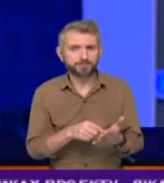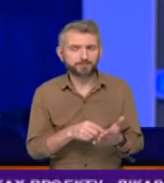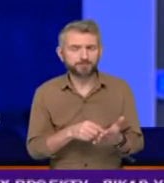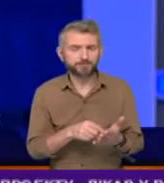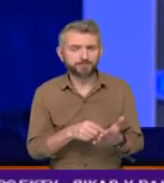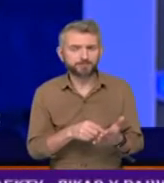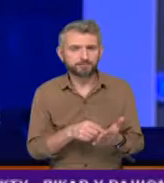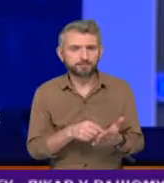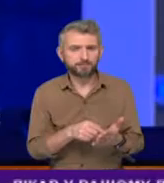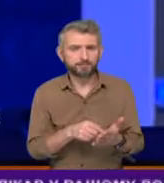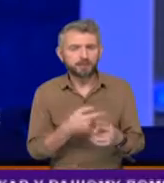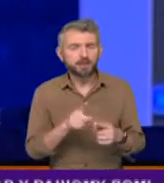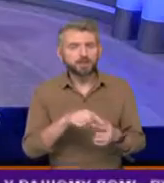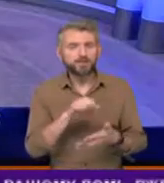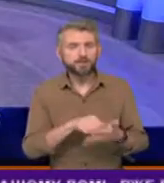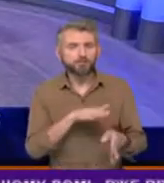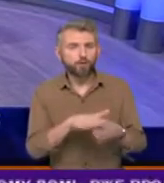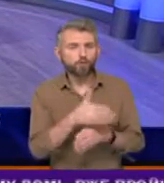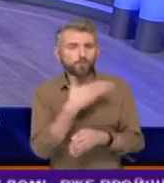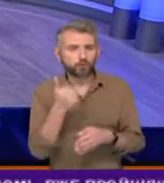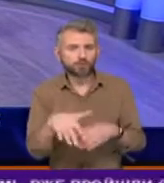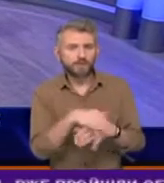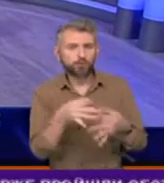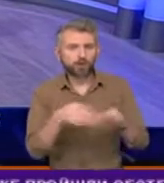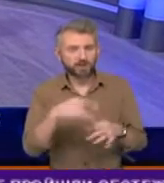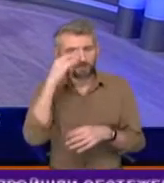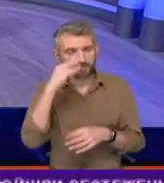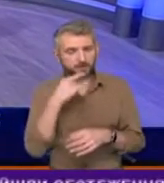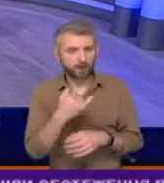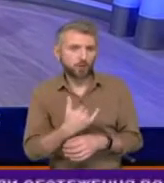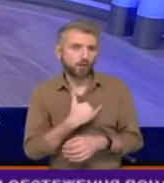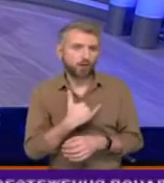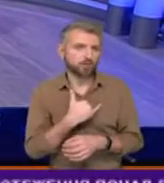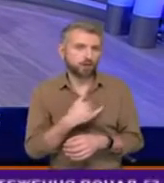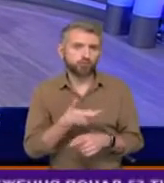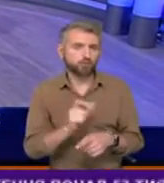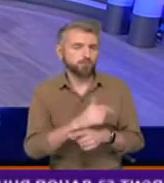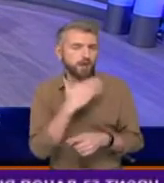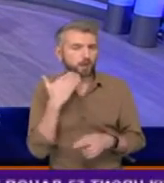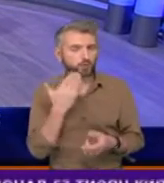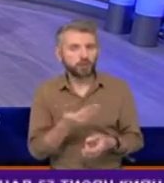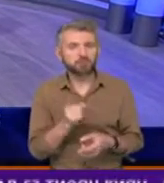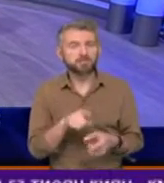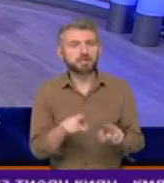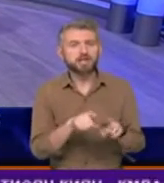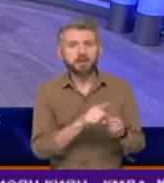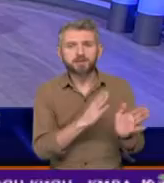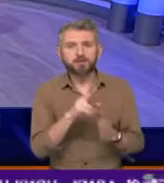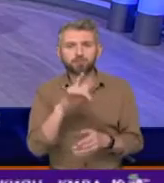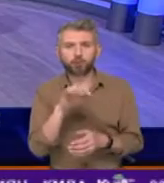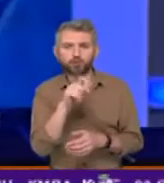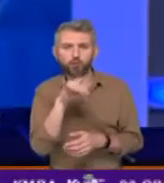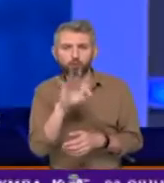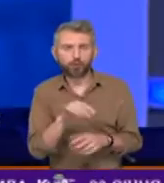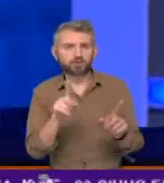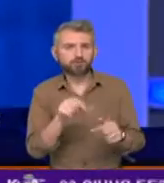це від повної відсутності демократії в Казахстані, а в нас її аж іноді зашкалює. Та ж сама система ProZorro, це теж